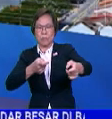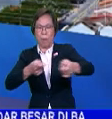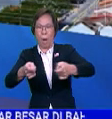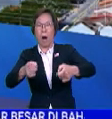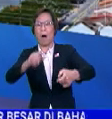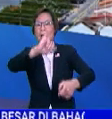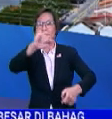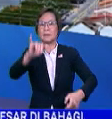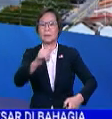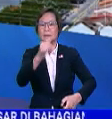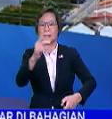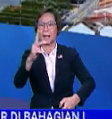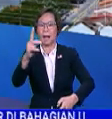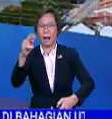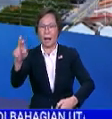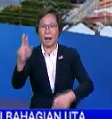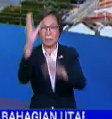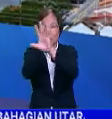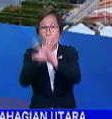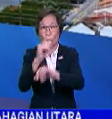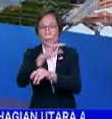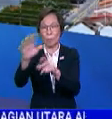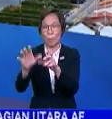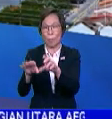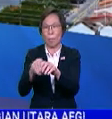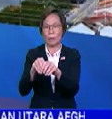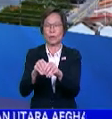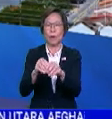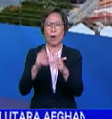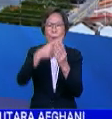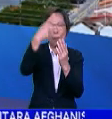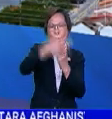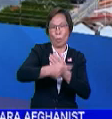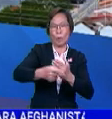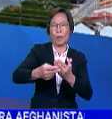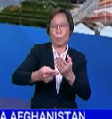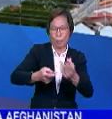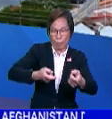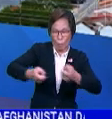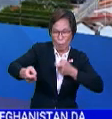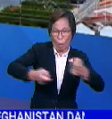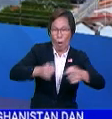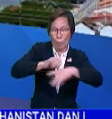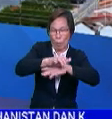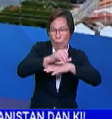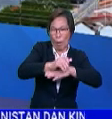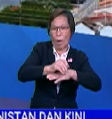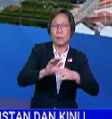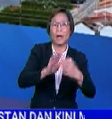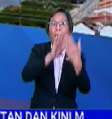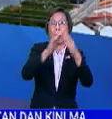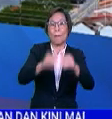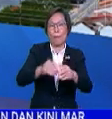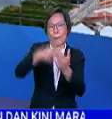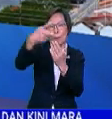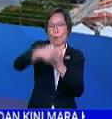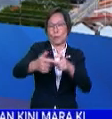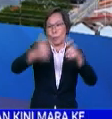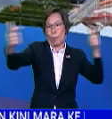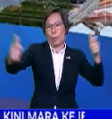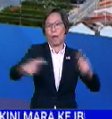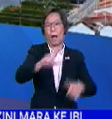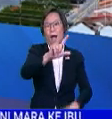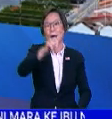Sarawak selaku pegawai penguasa projek dengan bantuan projek management consultant terhadap projek Mega Lebuh Raya Pen